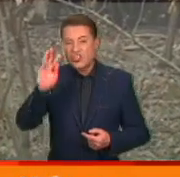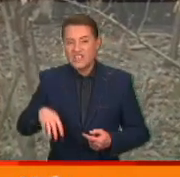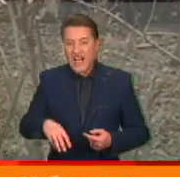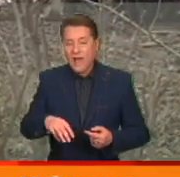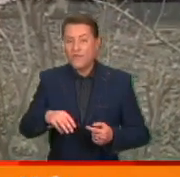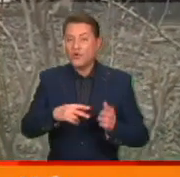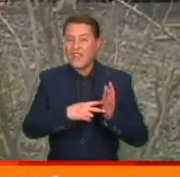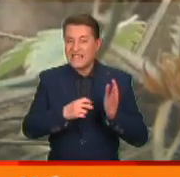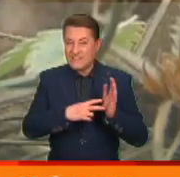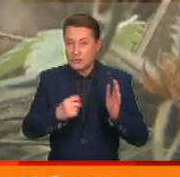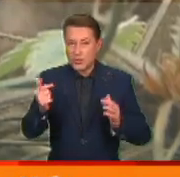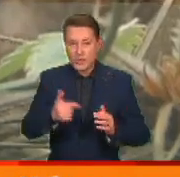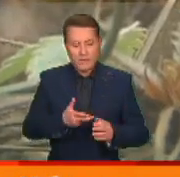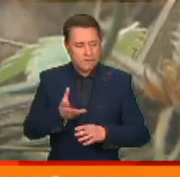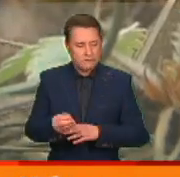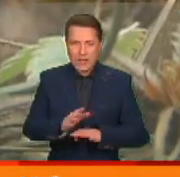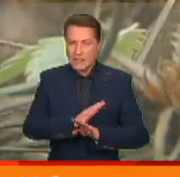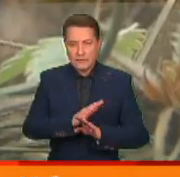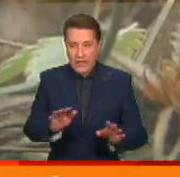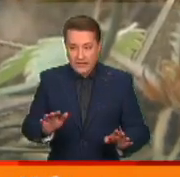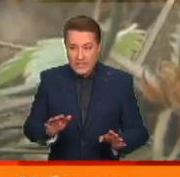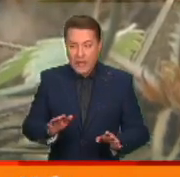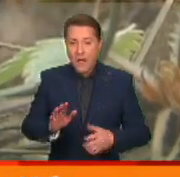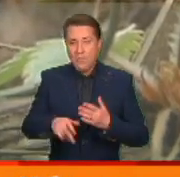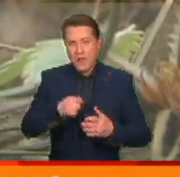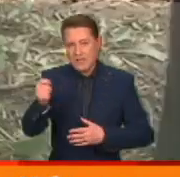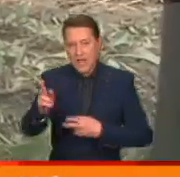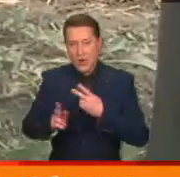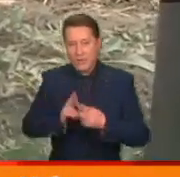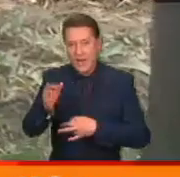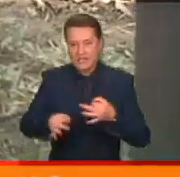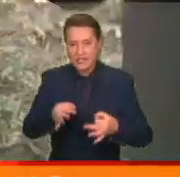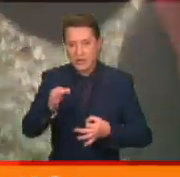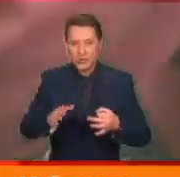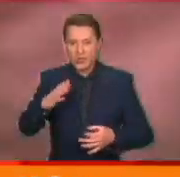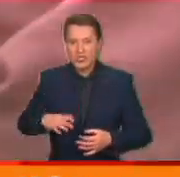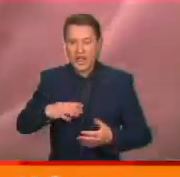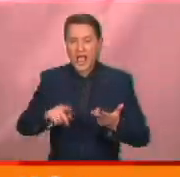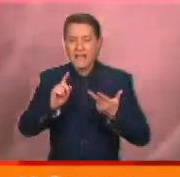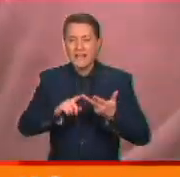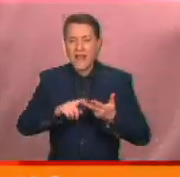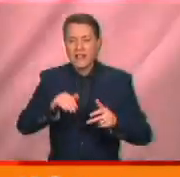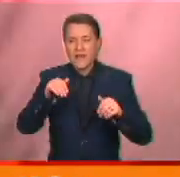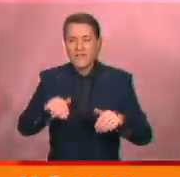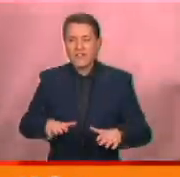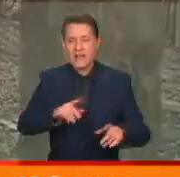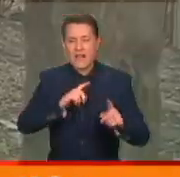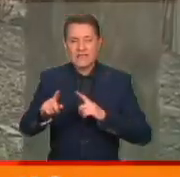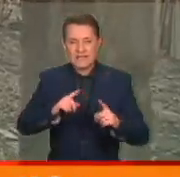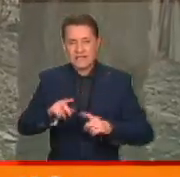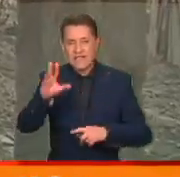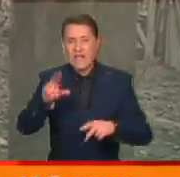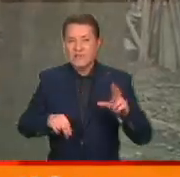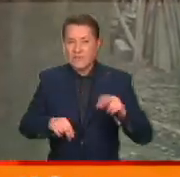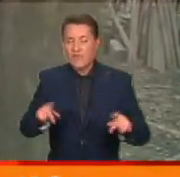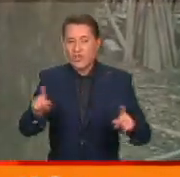700 гривень Євдокія Кисельова так і не сплатила, натомість подала апеляцію до суду. Нині чекає третє вирішальне засідання і сподівається, що Феміда